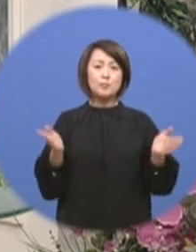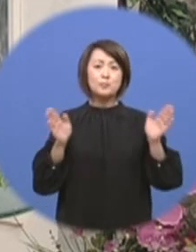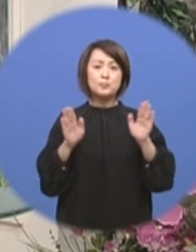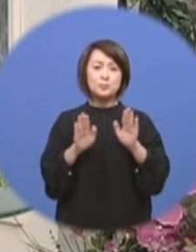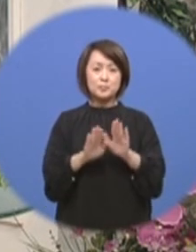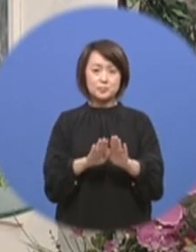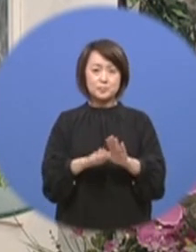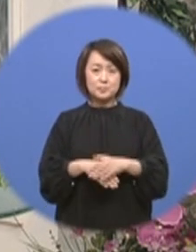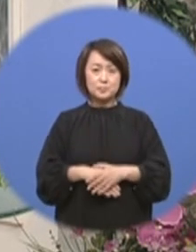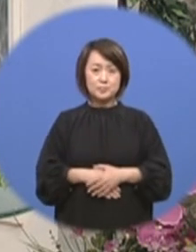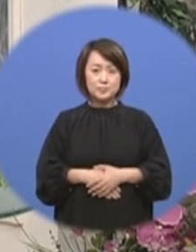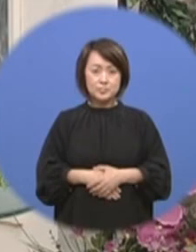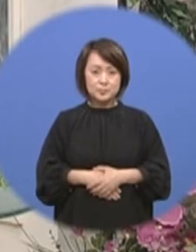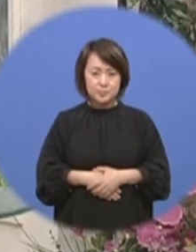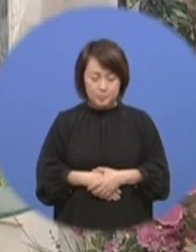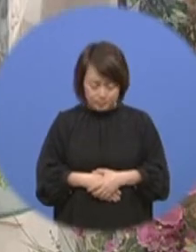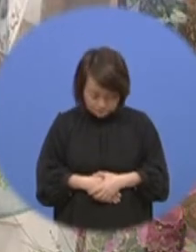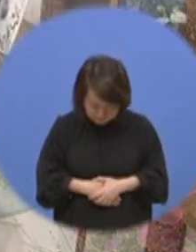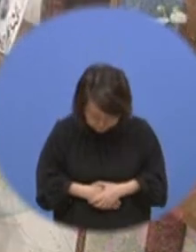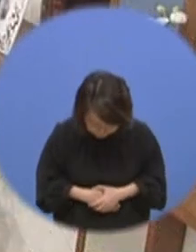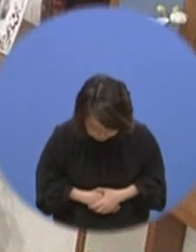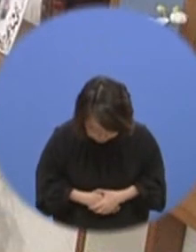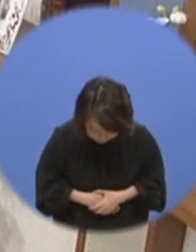辺りで失礼致します